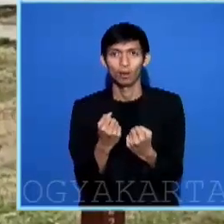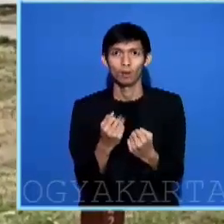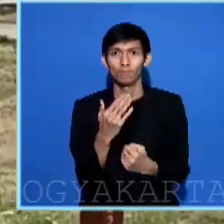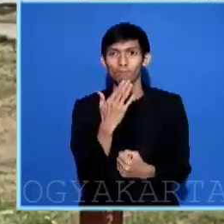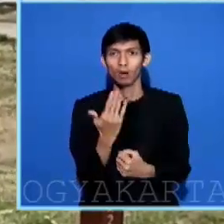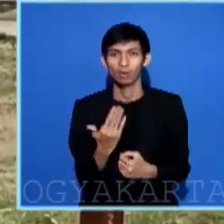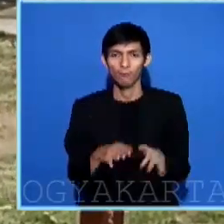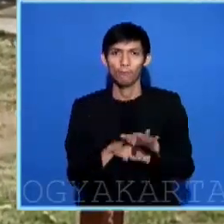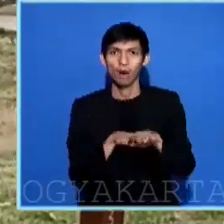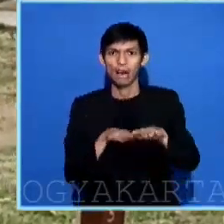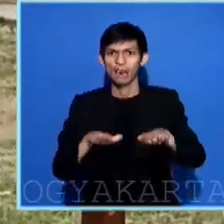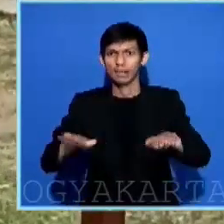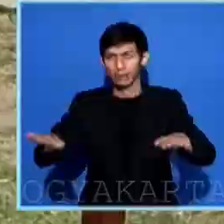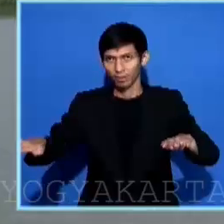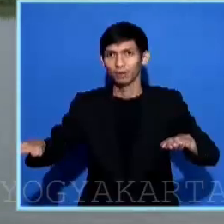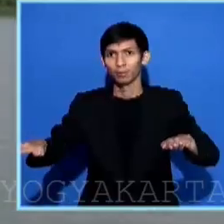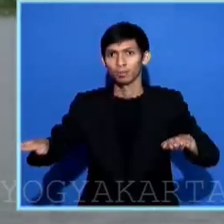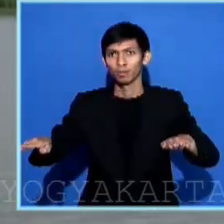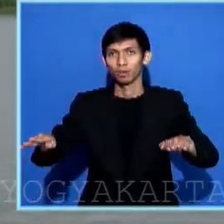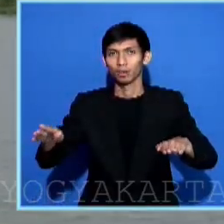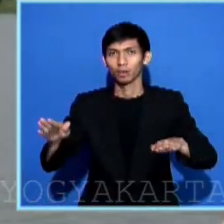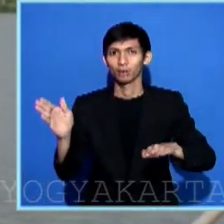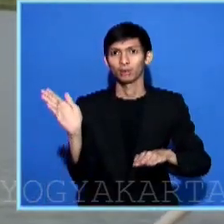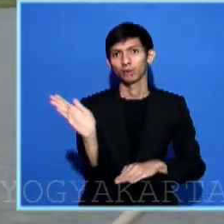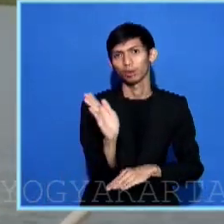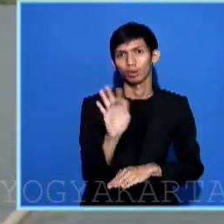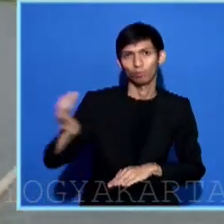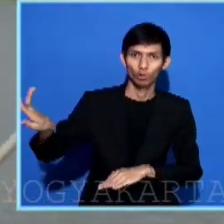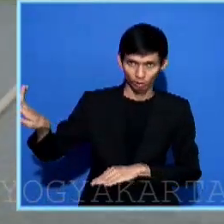diparkir di sisi barat atau timur sungai dan tidak ada yang melintasi jembatan bendungan.